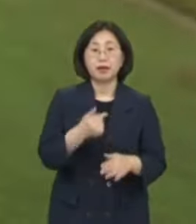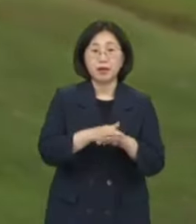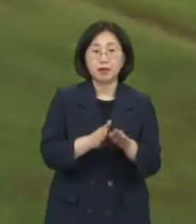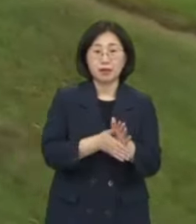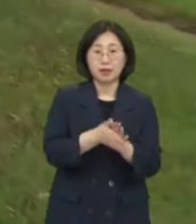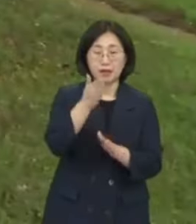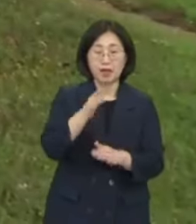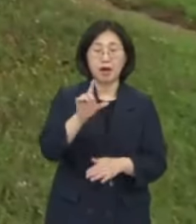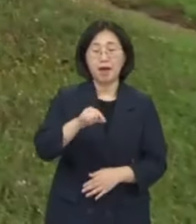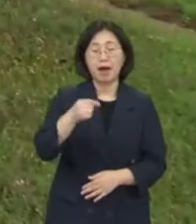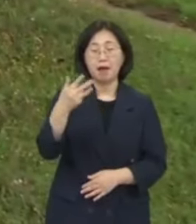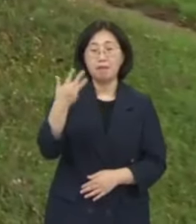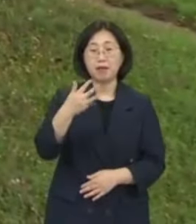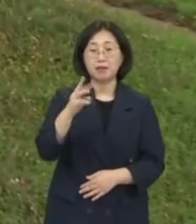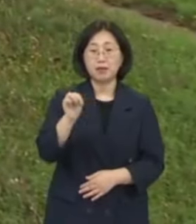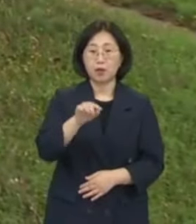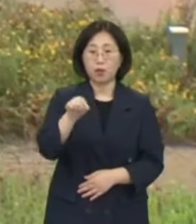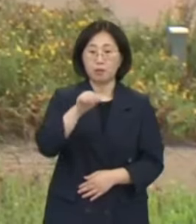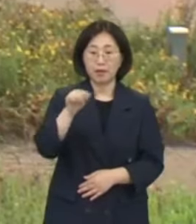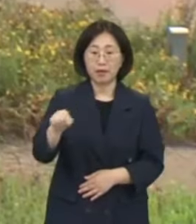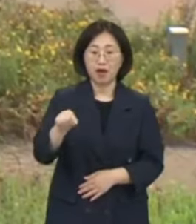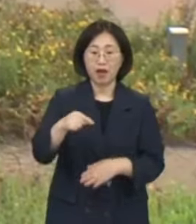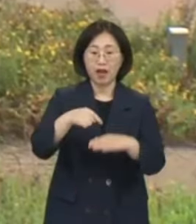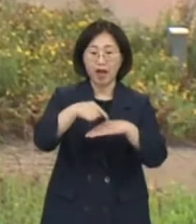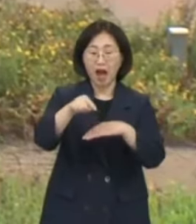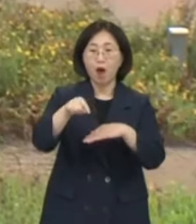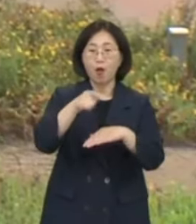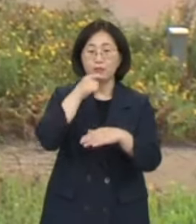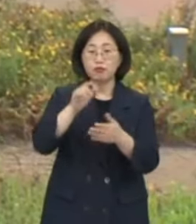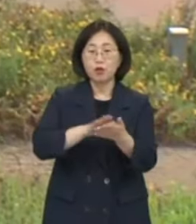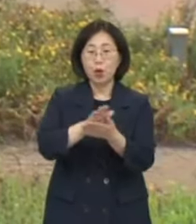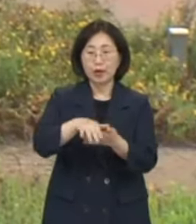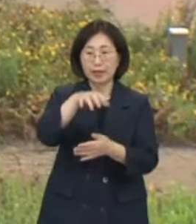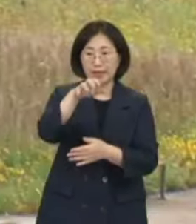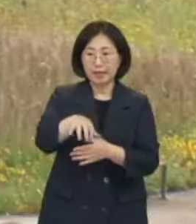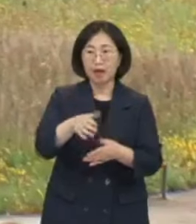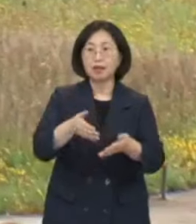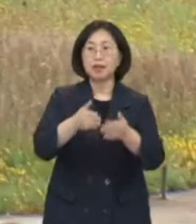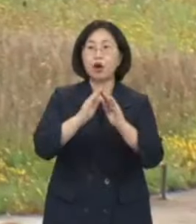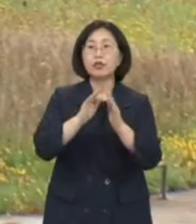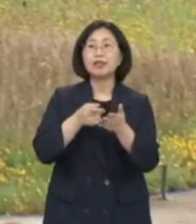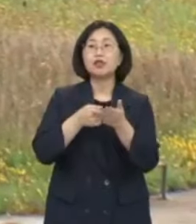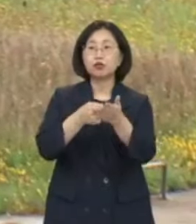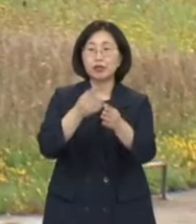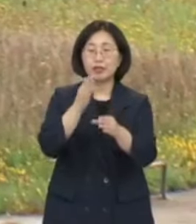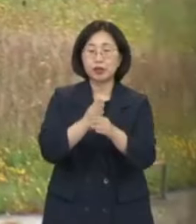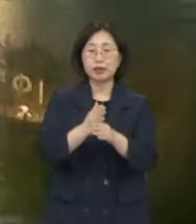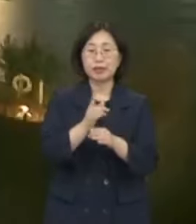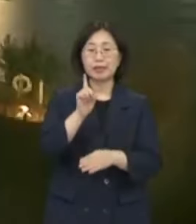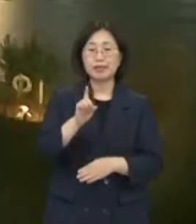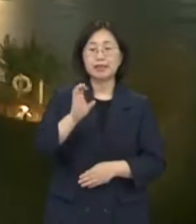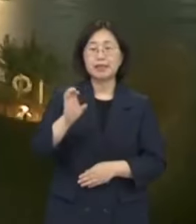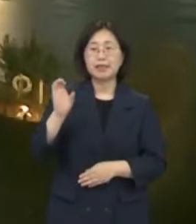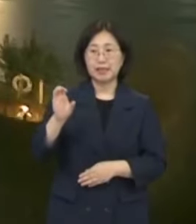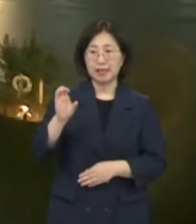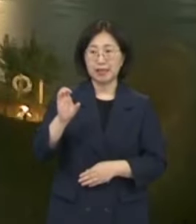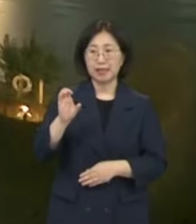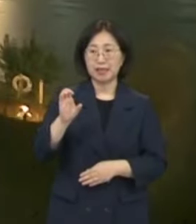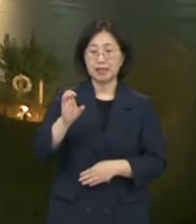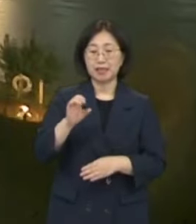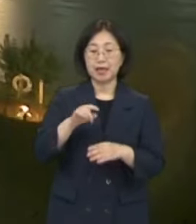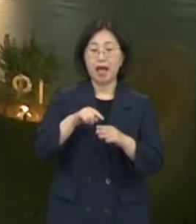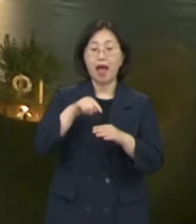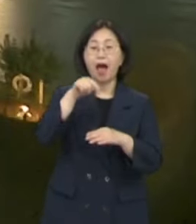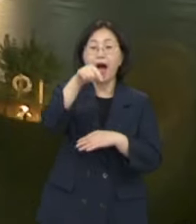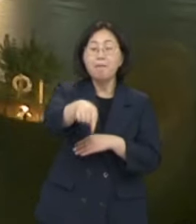대전시가 18,000제곱미터 규모의 야외 물놀이장 설치를 추진 중인 도룡동 DCC 앞 갑천 둔치. 폭우가